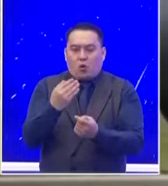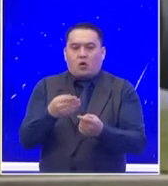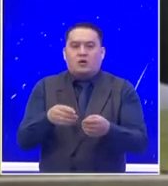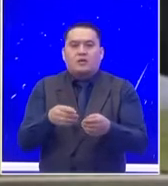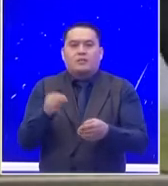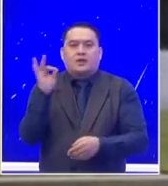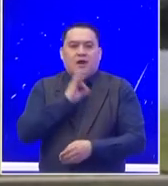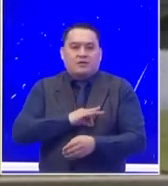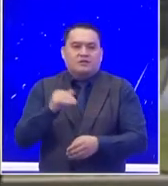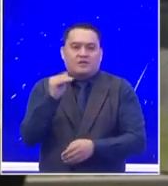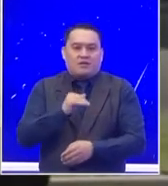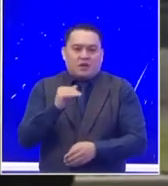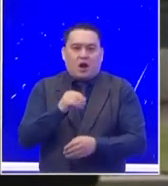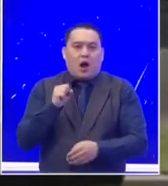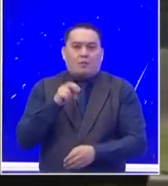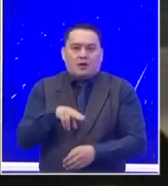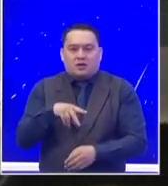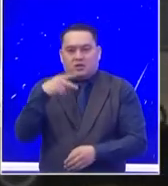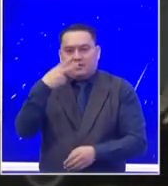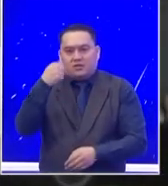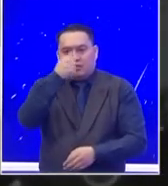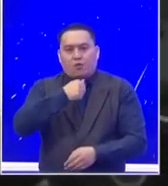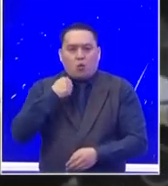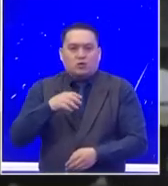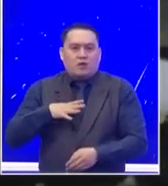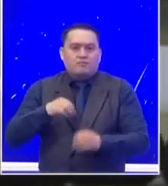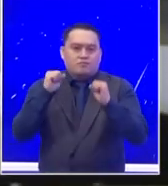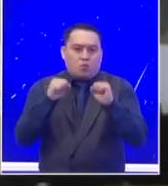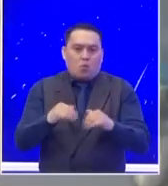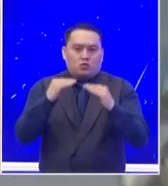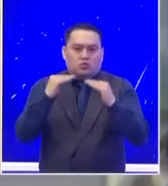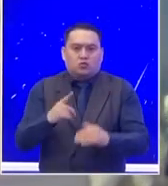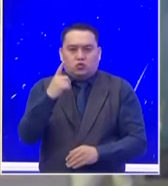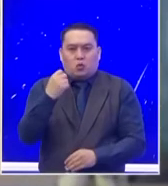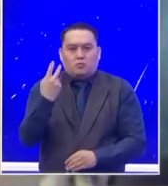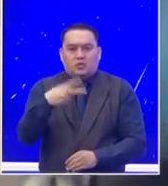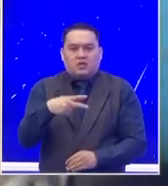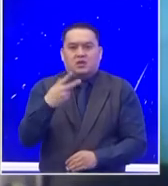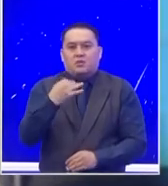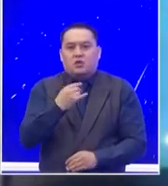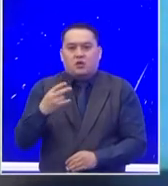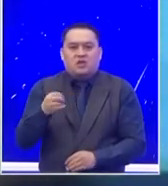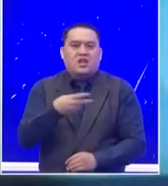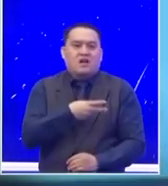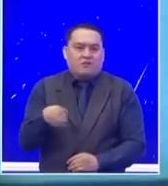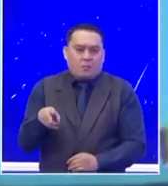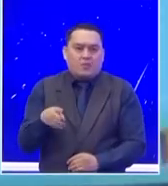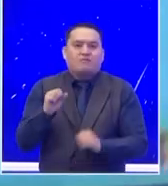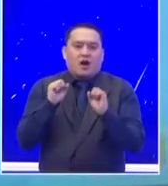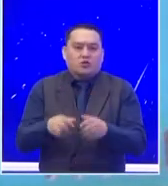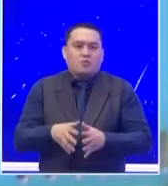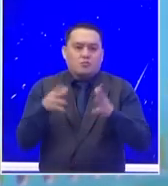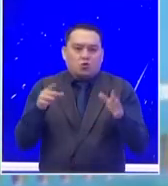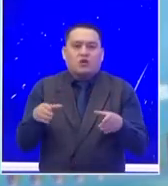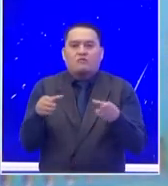операционная прибыль с февраля по апрель текущего года может оказаться меньше на 150-200 миллионов евро. Для